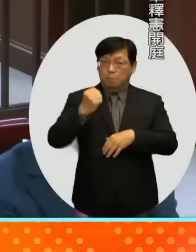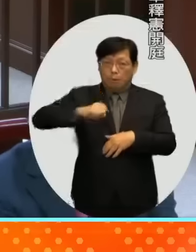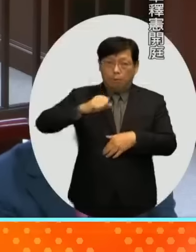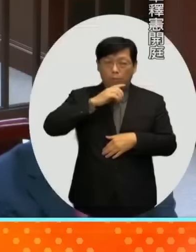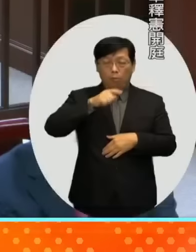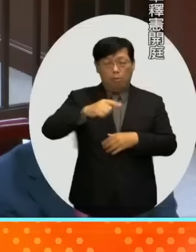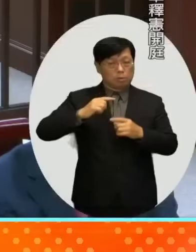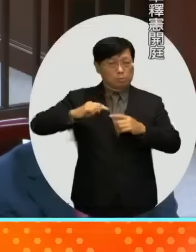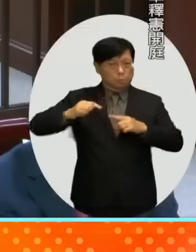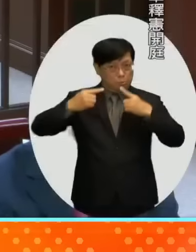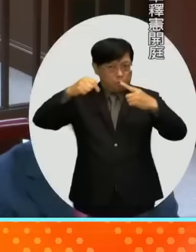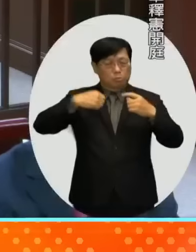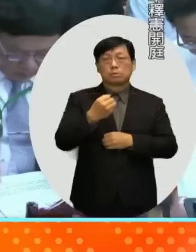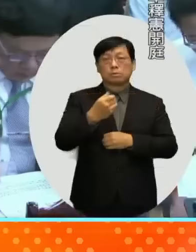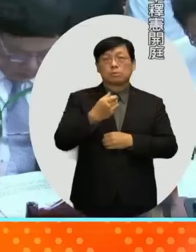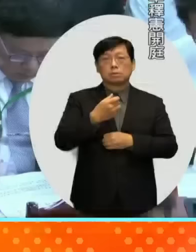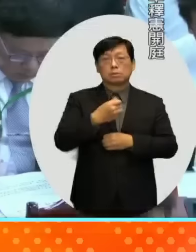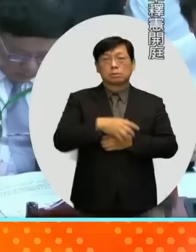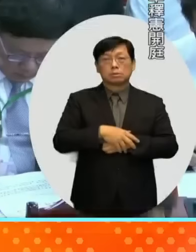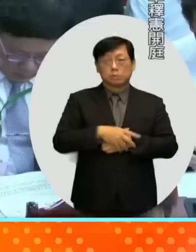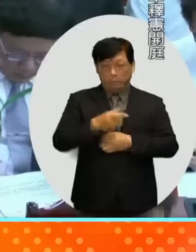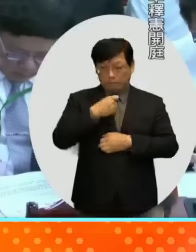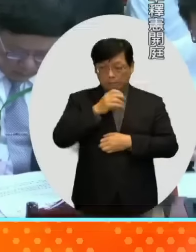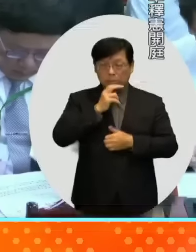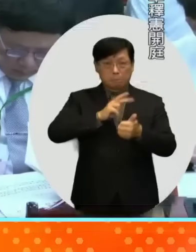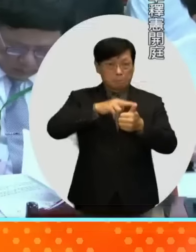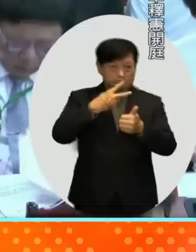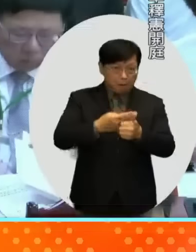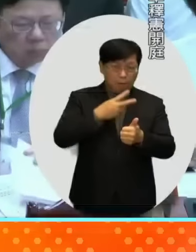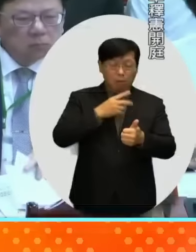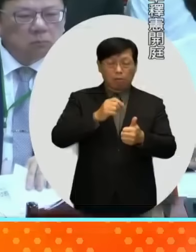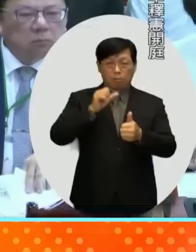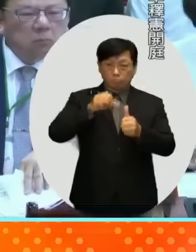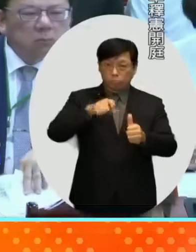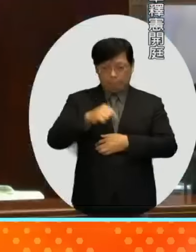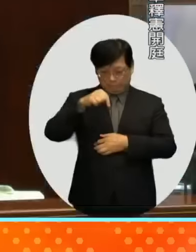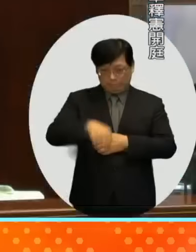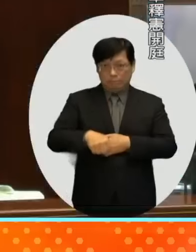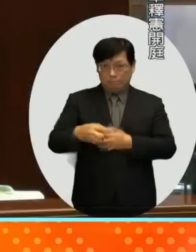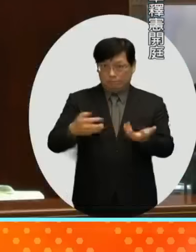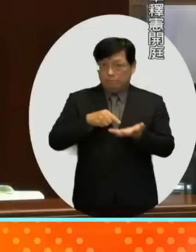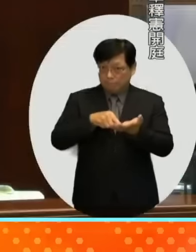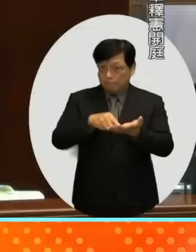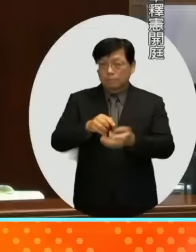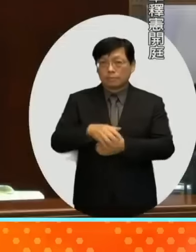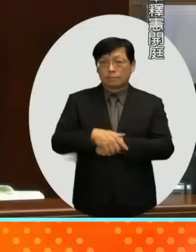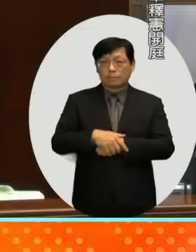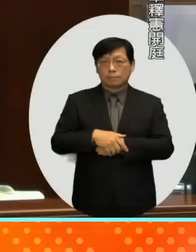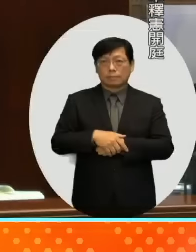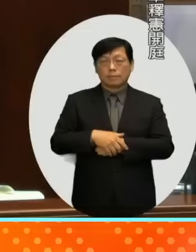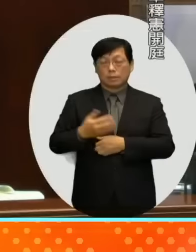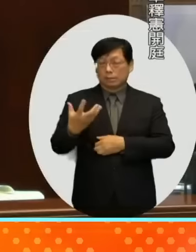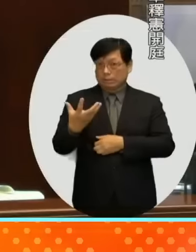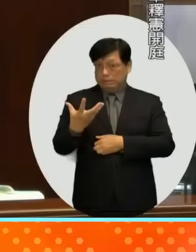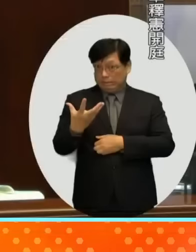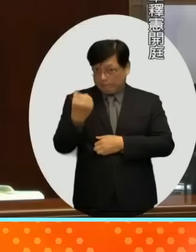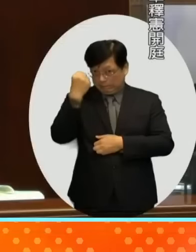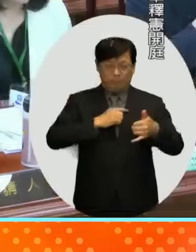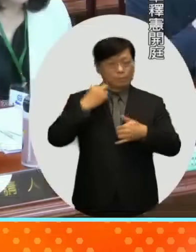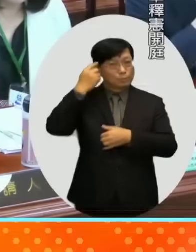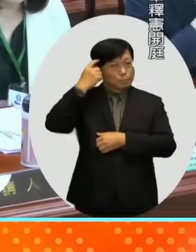勇者斗风车的精神啊，明知不可而为之啊，你必须要有这样的信